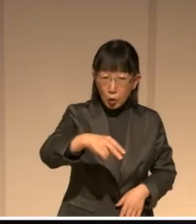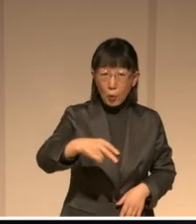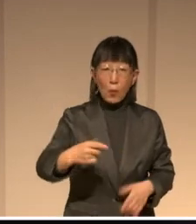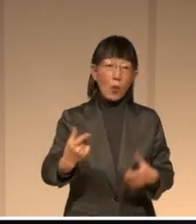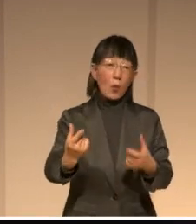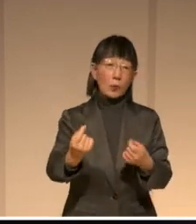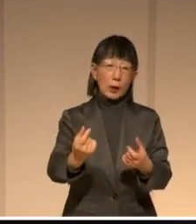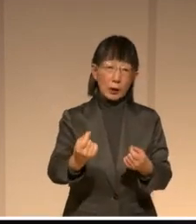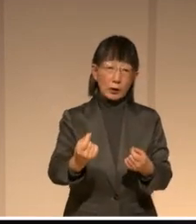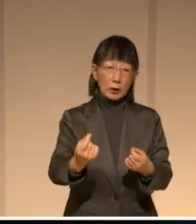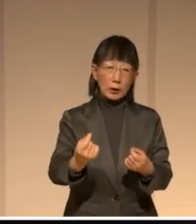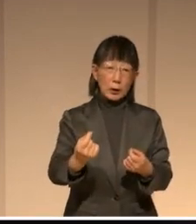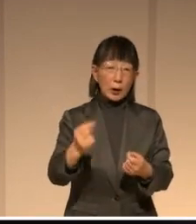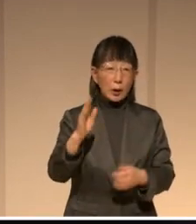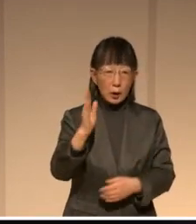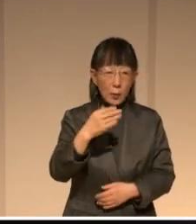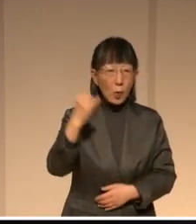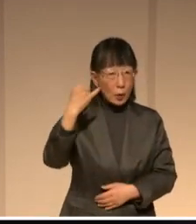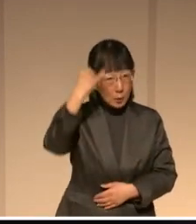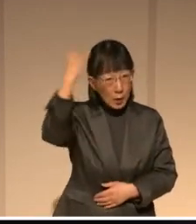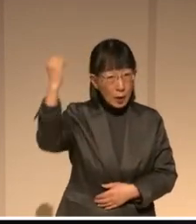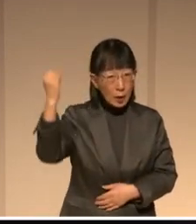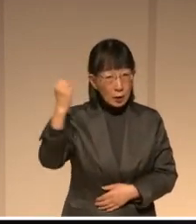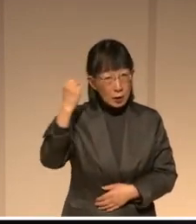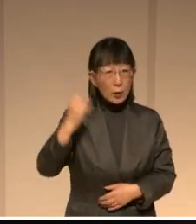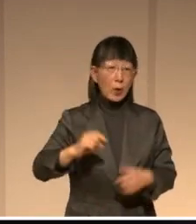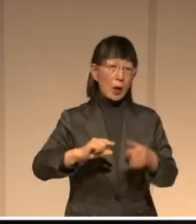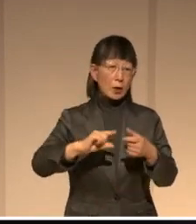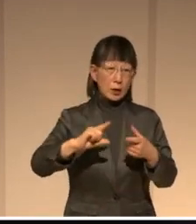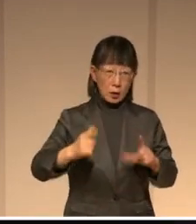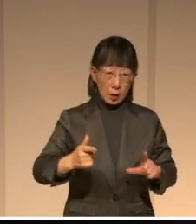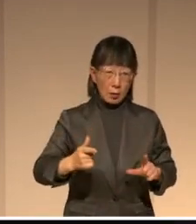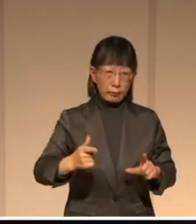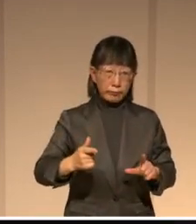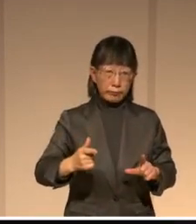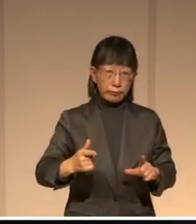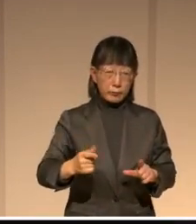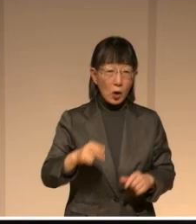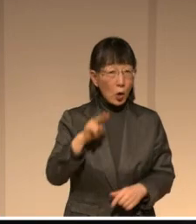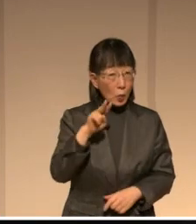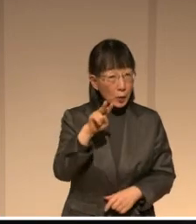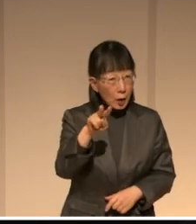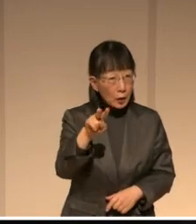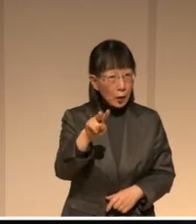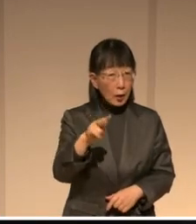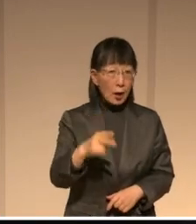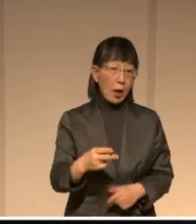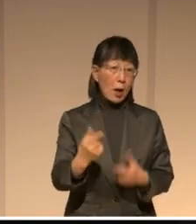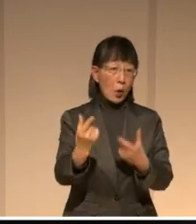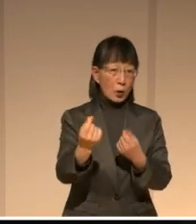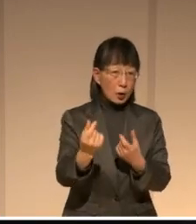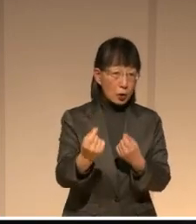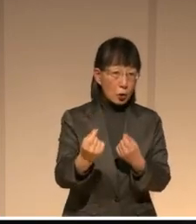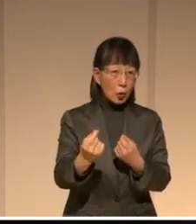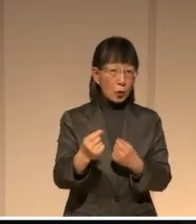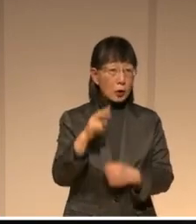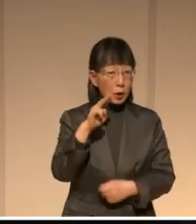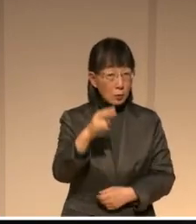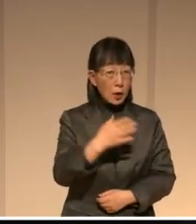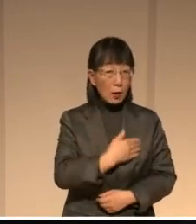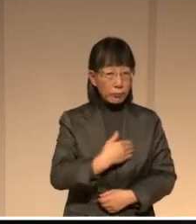イメージなのかかな加工をない同じように見えるのかを感じてもらえたらとて最後は